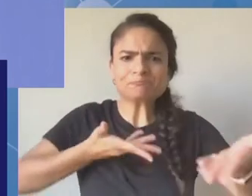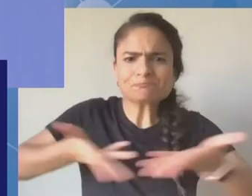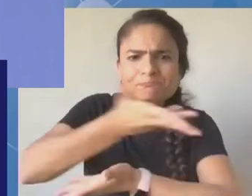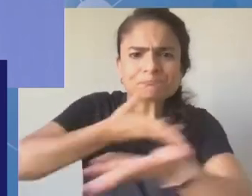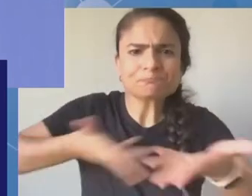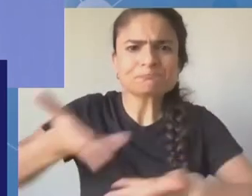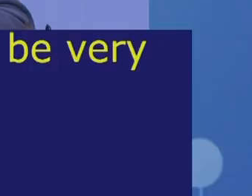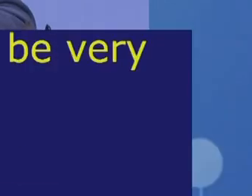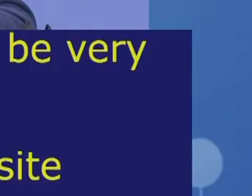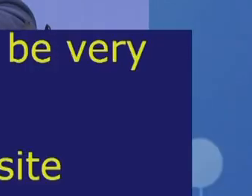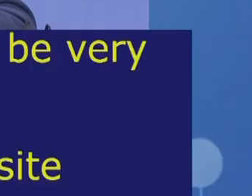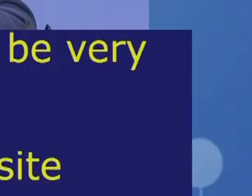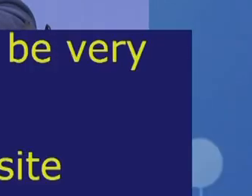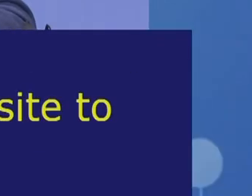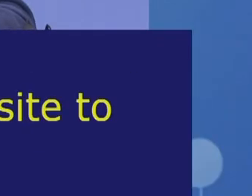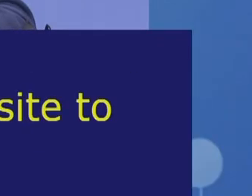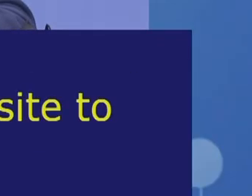非常高兴欢迎各位在卡托维茨，欢迎各位通过互联网跟我们连接，感谢大家愿意跟我们在一起参与我们的对话。我们有一个小时时间，我们尽量不要延误时间的吧，接下来。